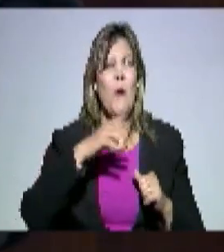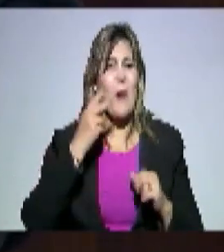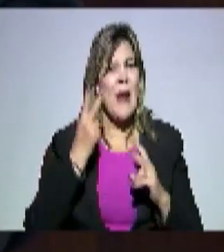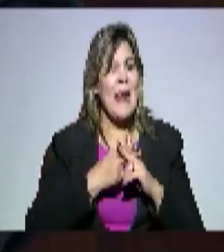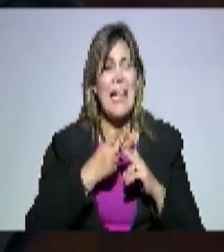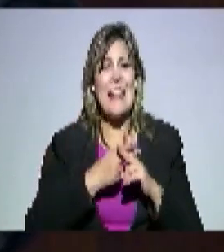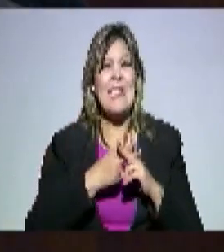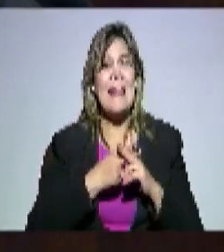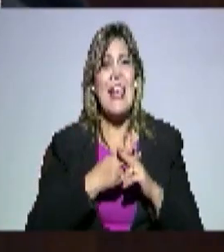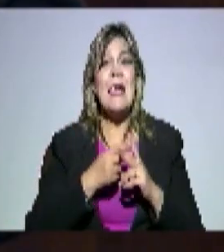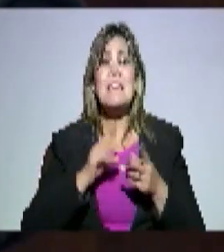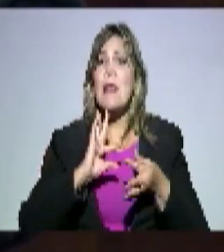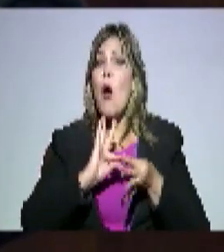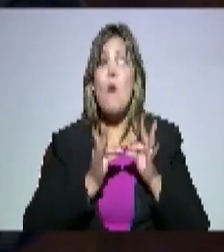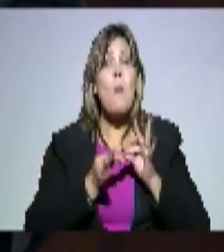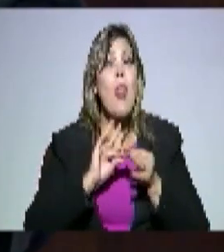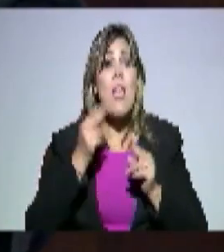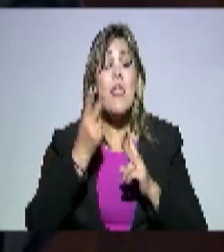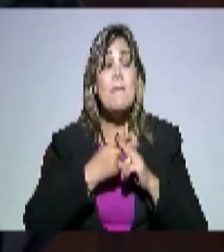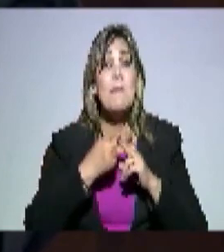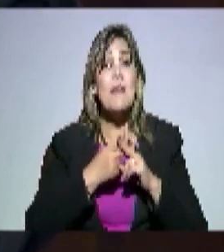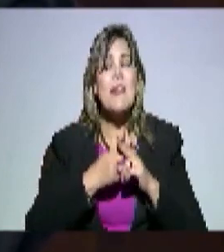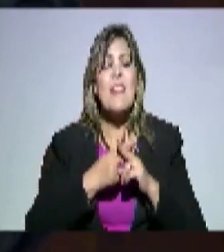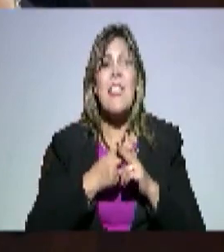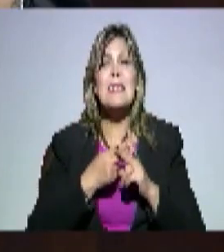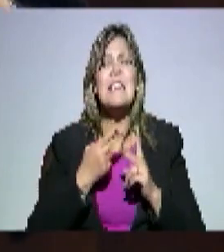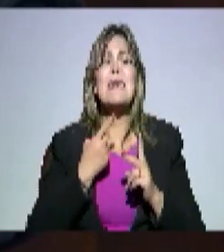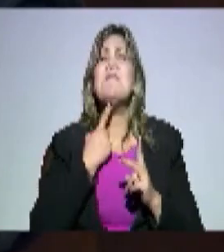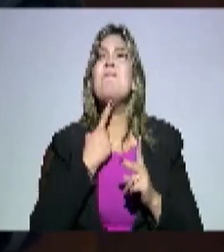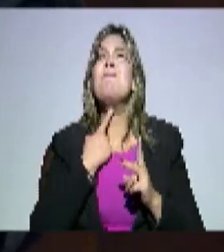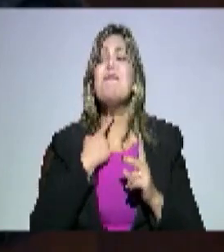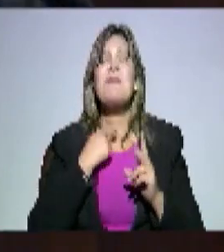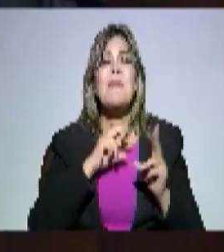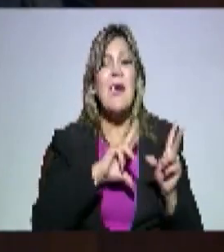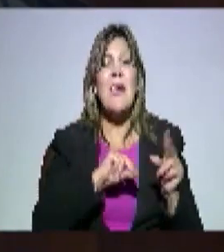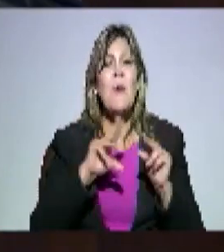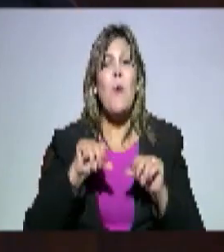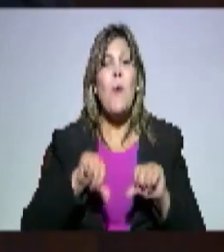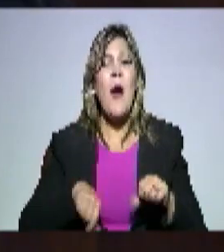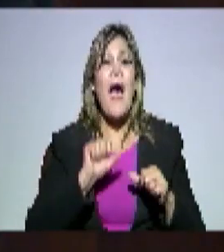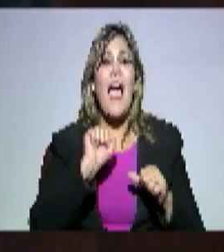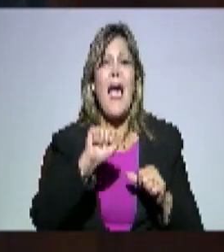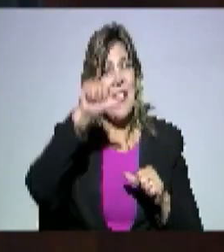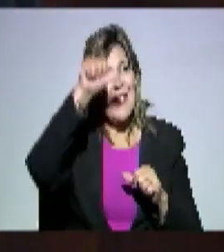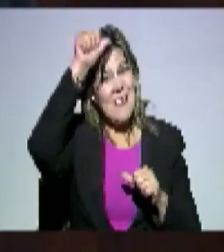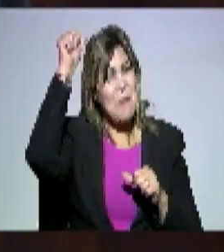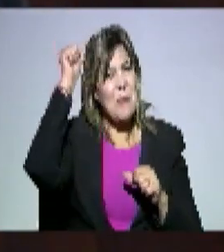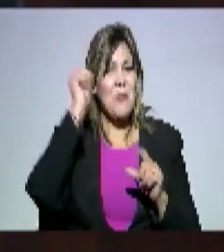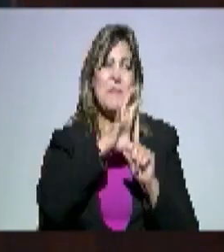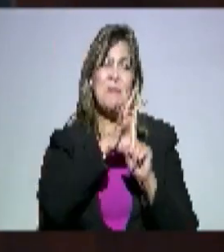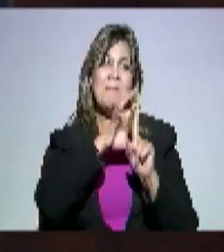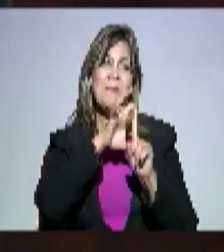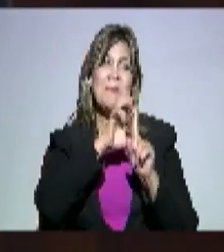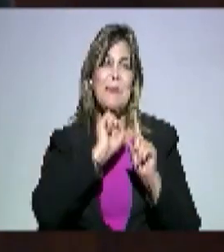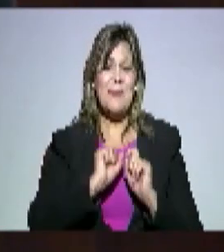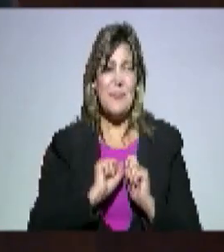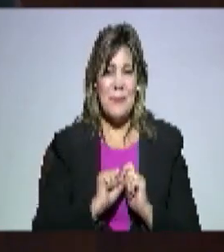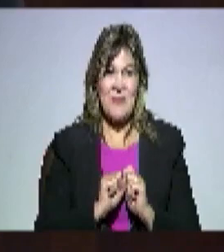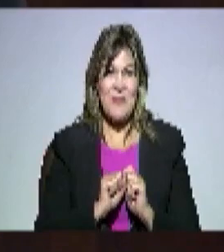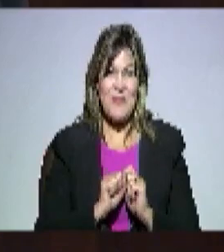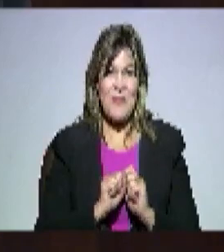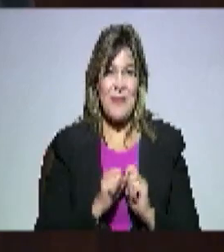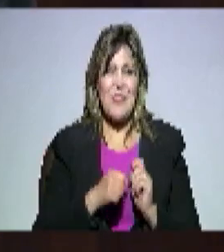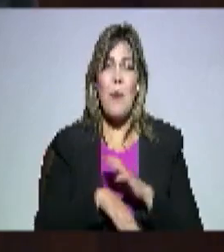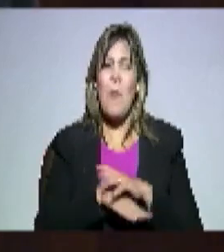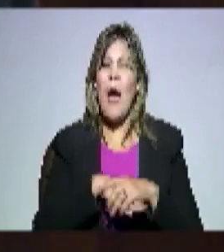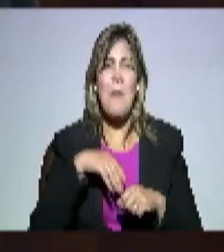اقول بالملايين تتاثر بالقديس انطونيوس وتحب ربنا من خلال سيره انطونيوس ومن خلال اللي عمله القديس